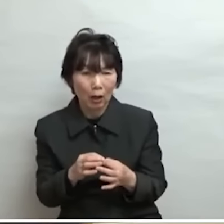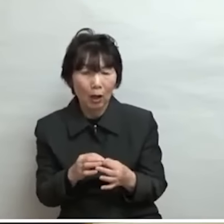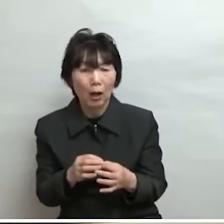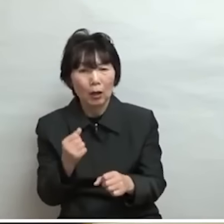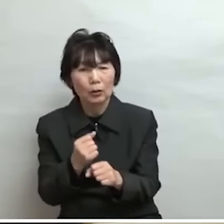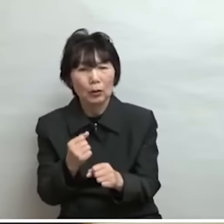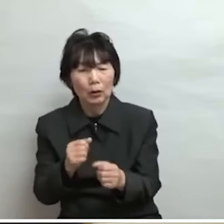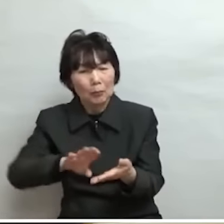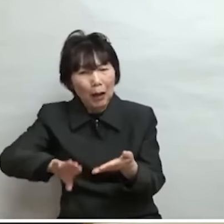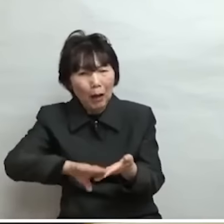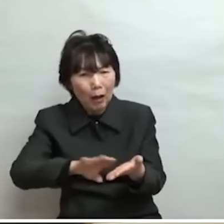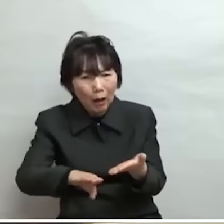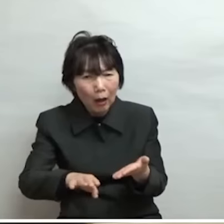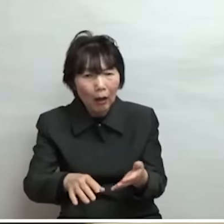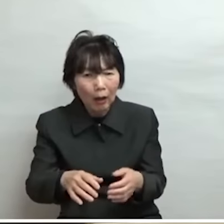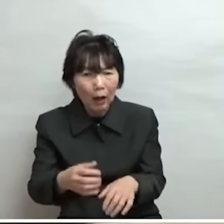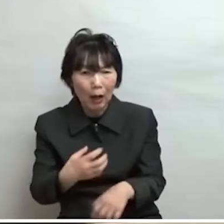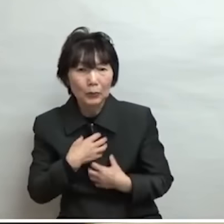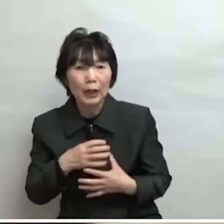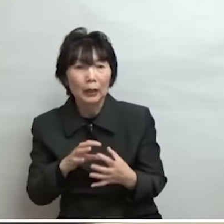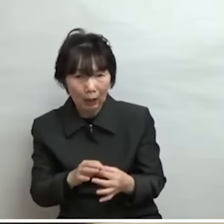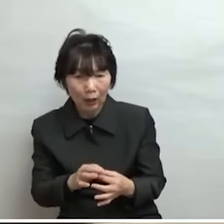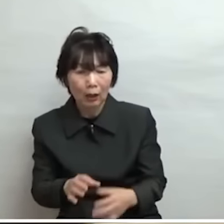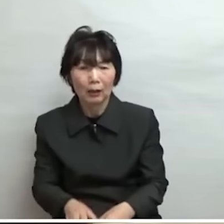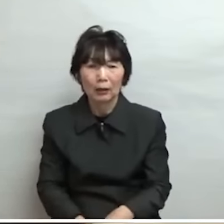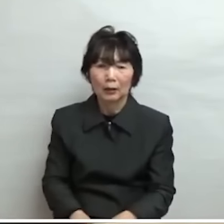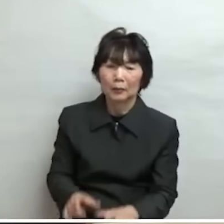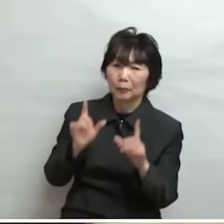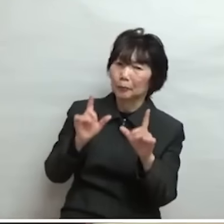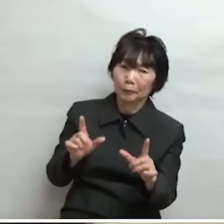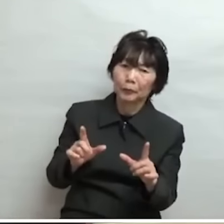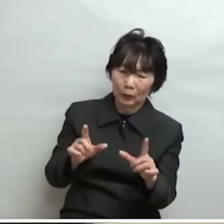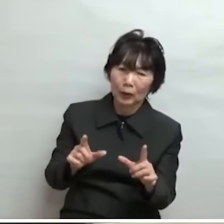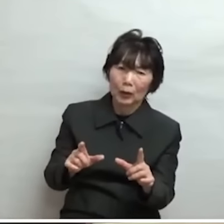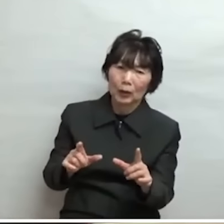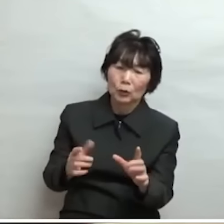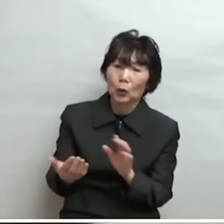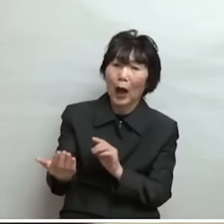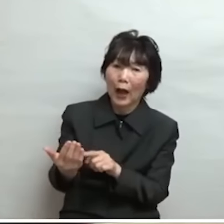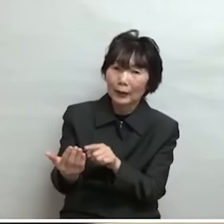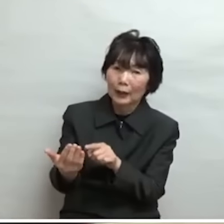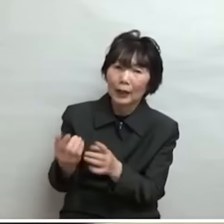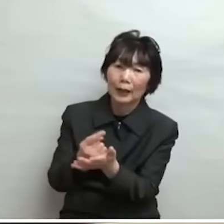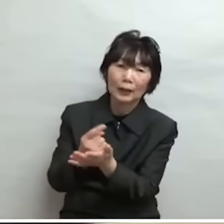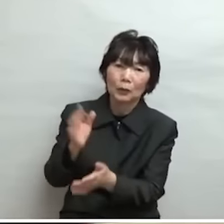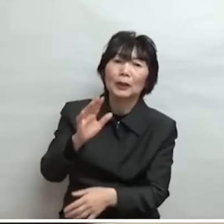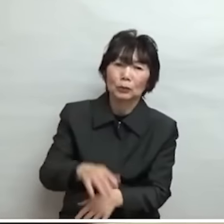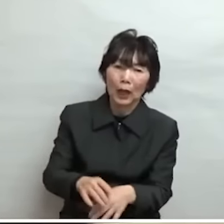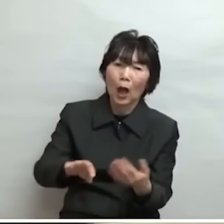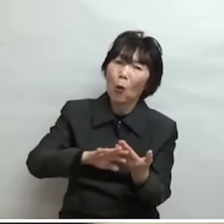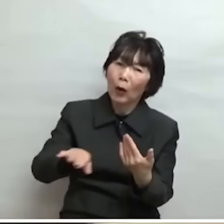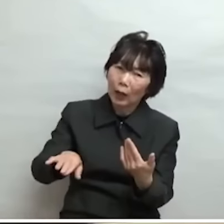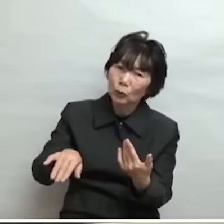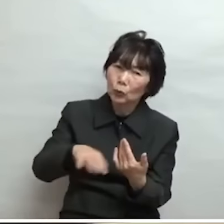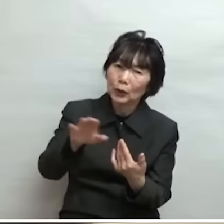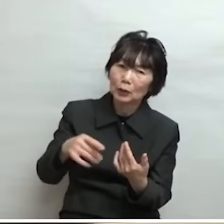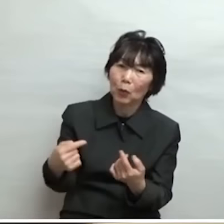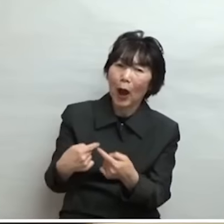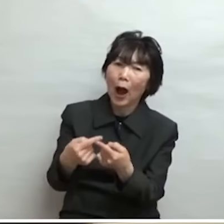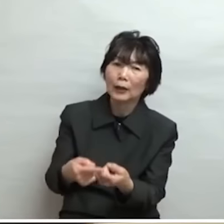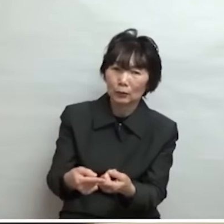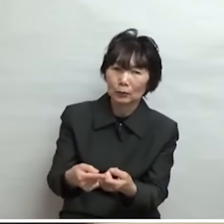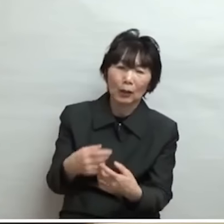方が入ることによって他の方が入る可能性も出てきてしまったり、いろいろその公園の管理上支障が出るというふうに判断してございます